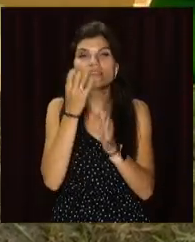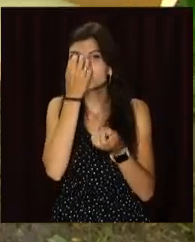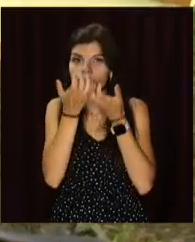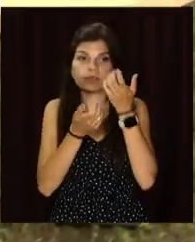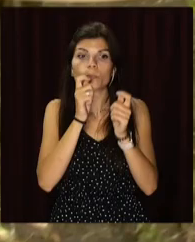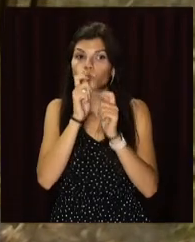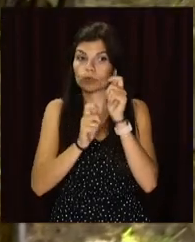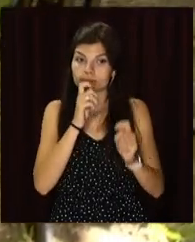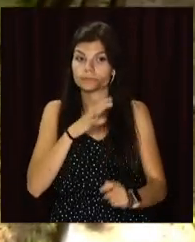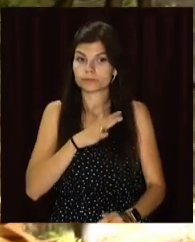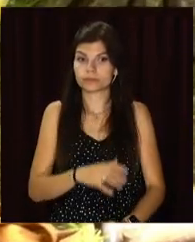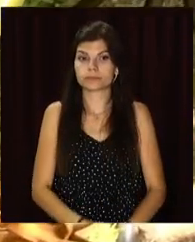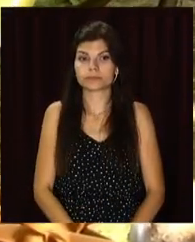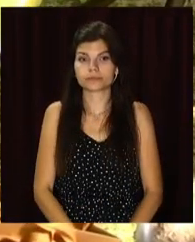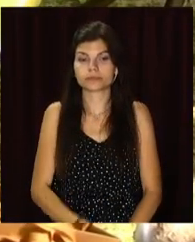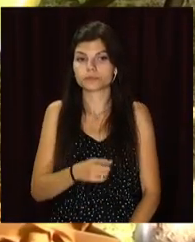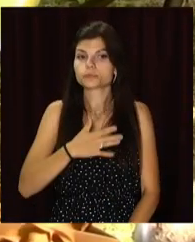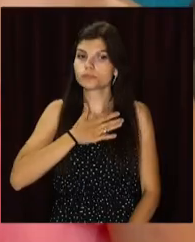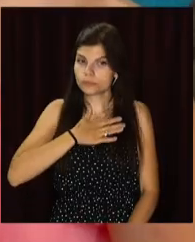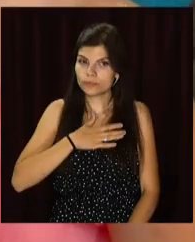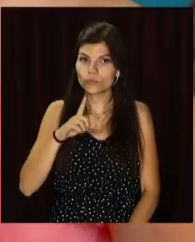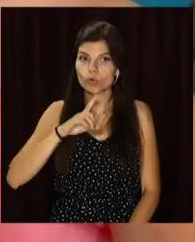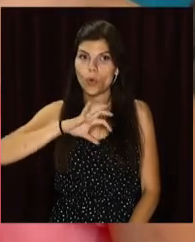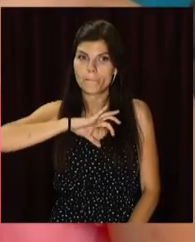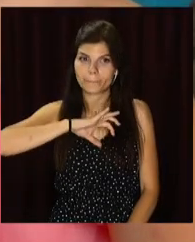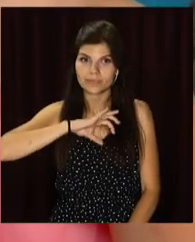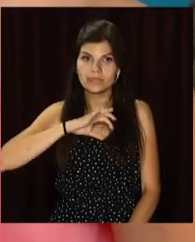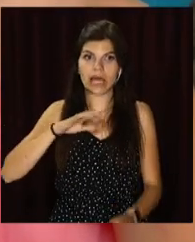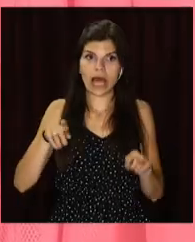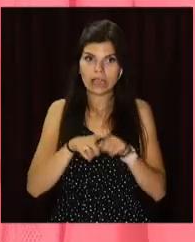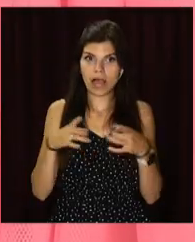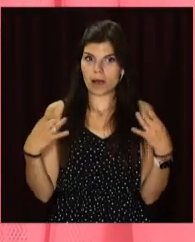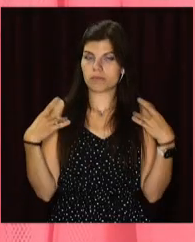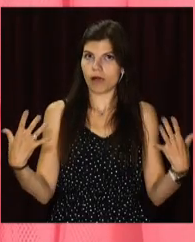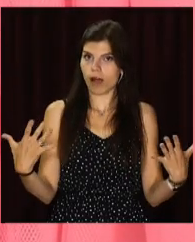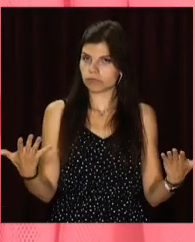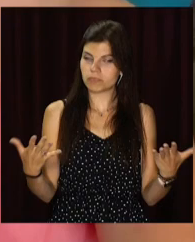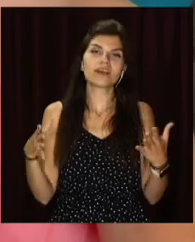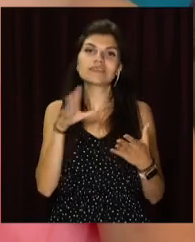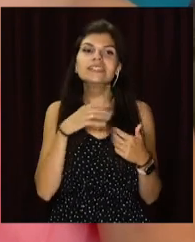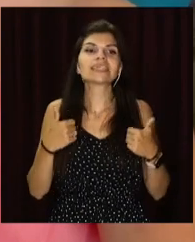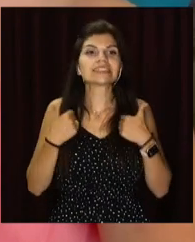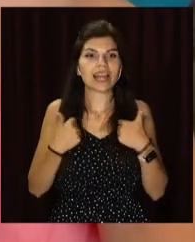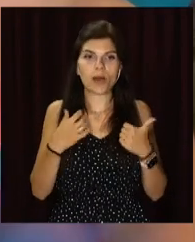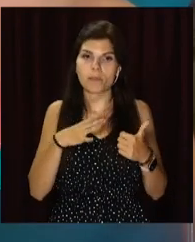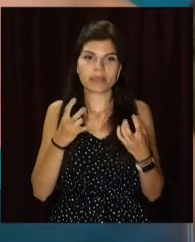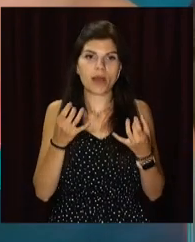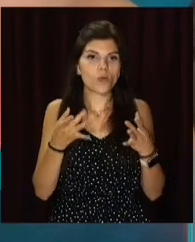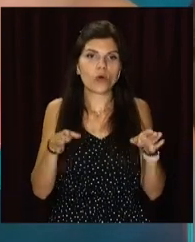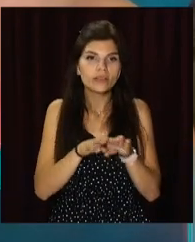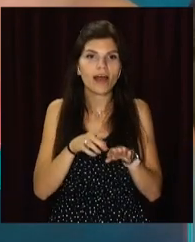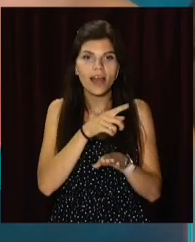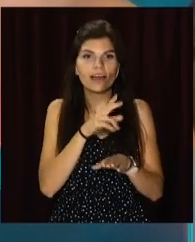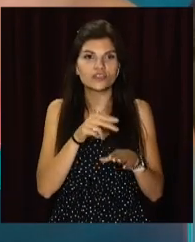квітами та подарунками. Приємно, що медалістів удостоїли такого торжества. Всі старання були не просто так, що